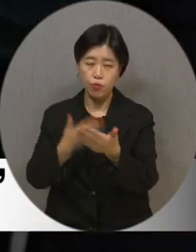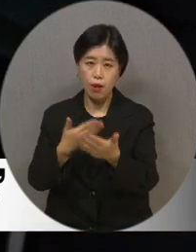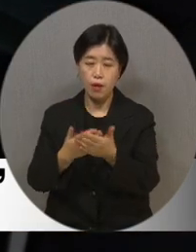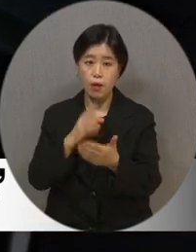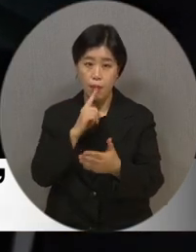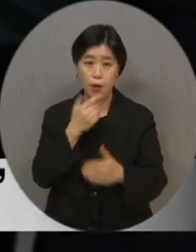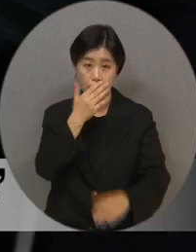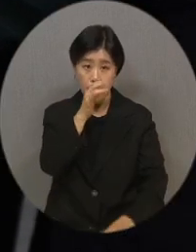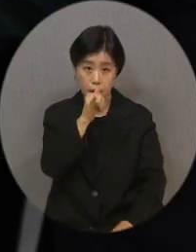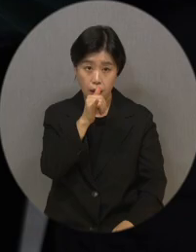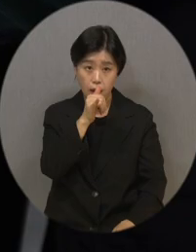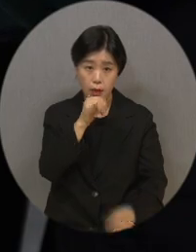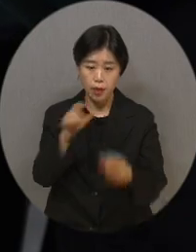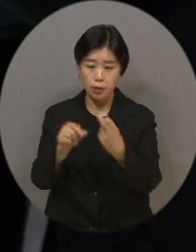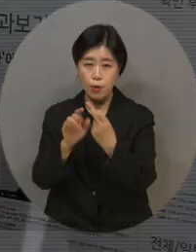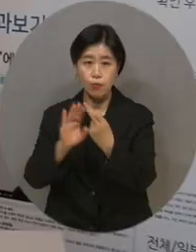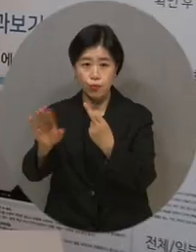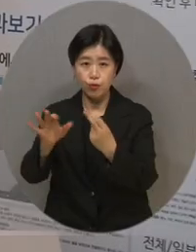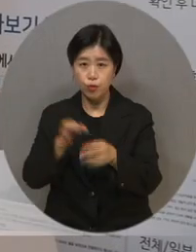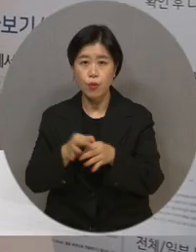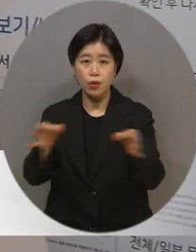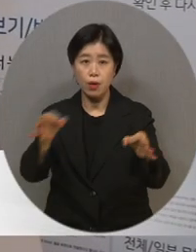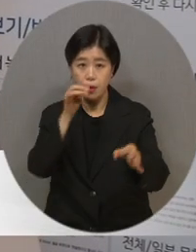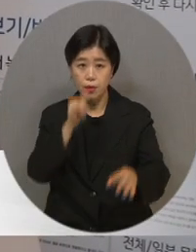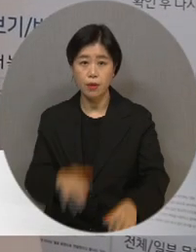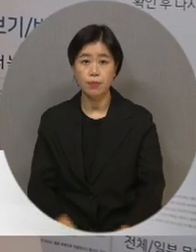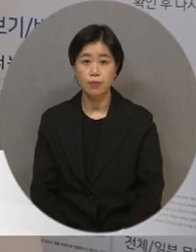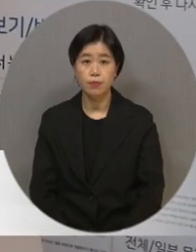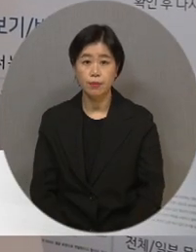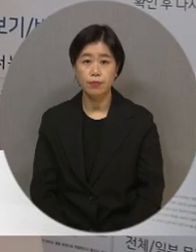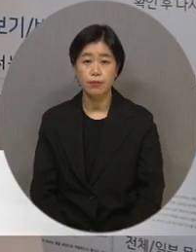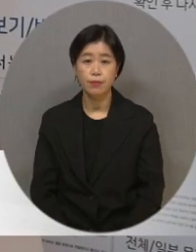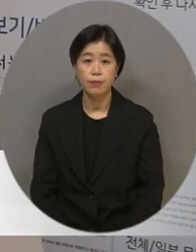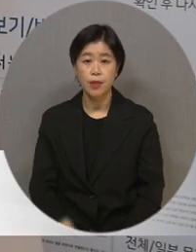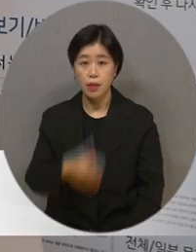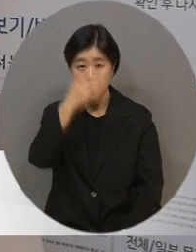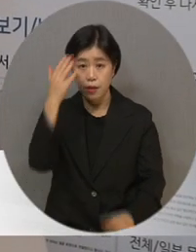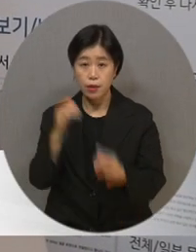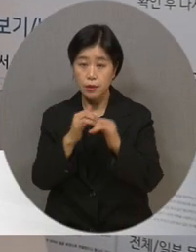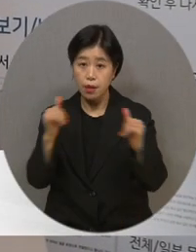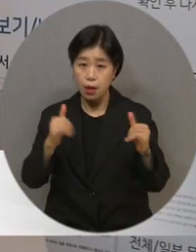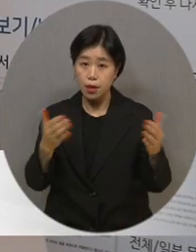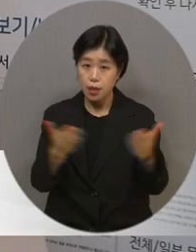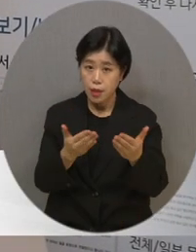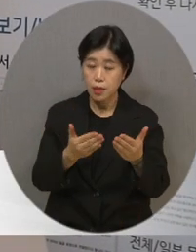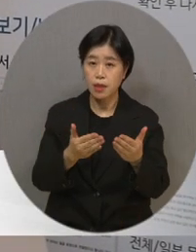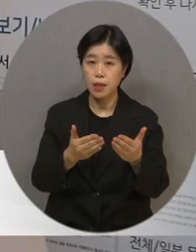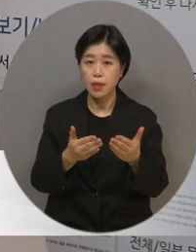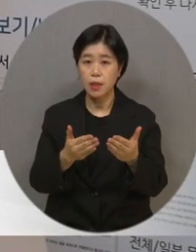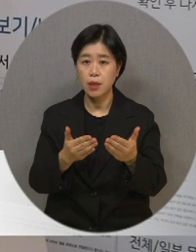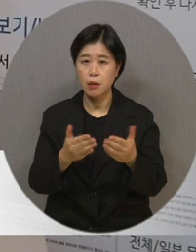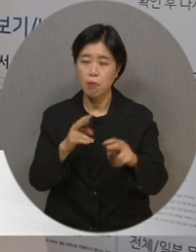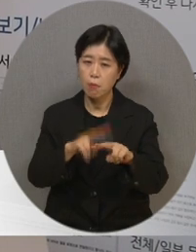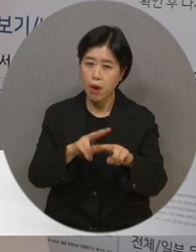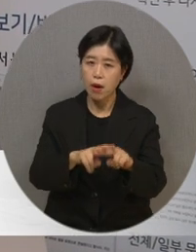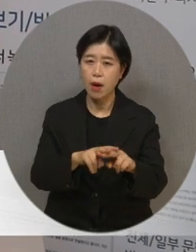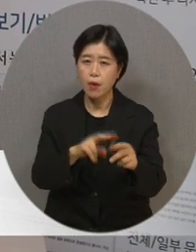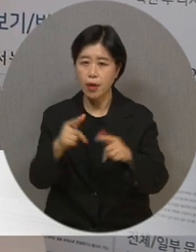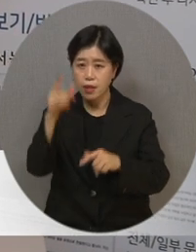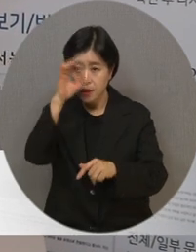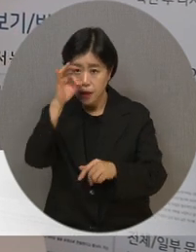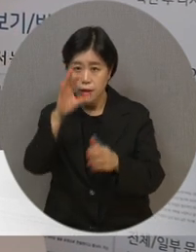이후 지급될 예정입니다. 여수시 청년지원센터에서는 청년들의 취창업 지원을 위해서